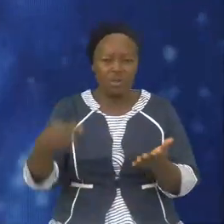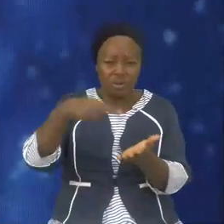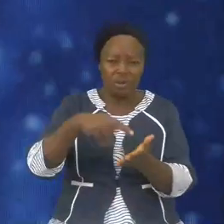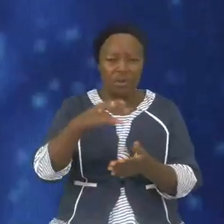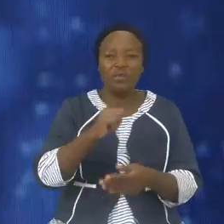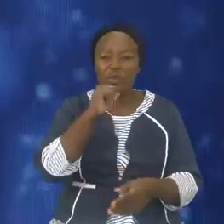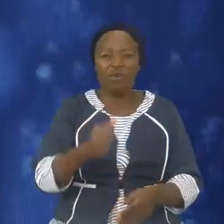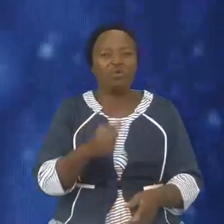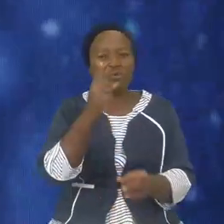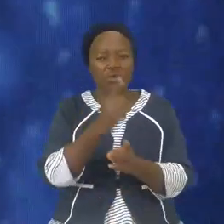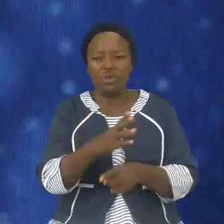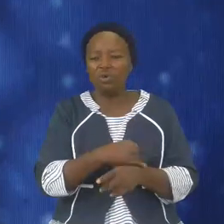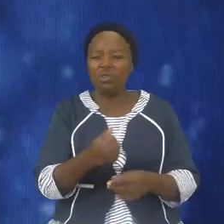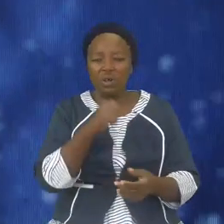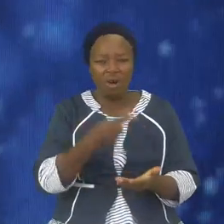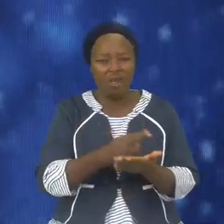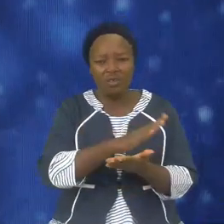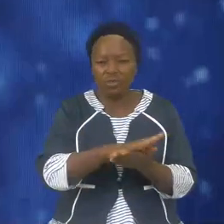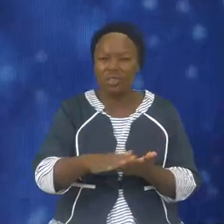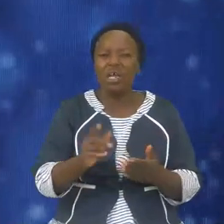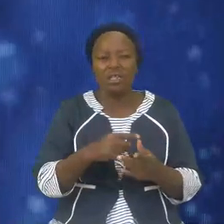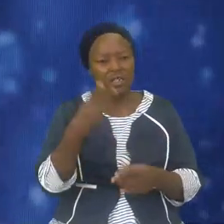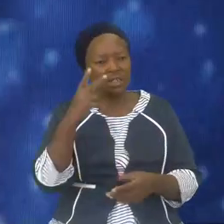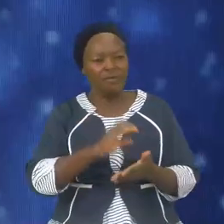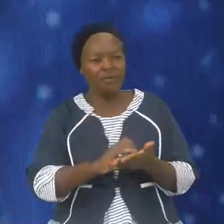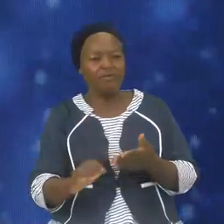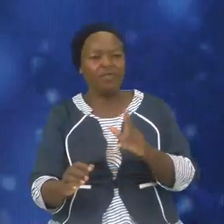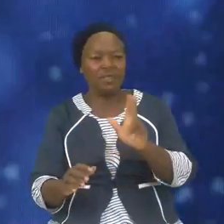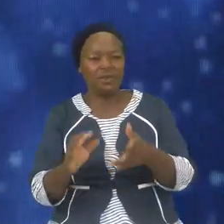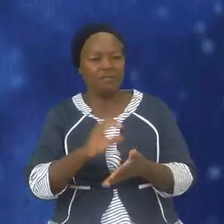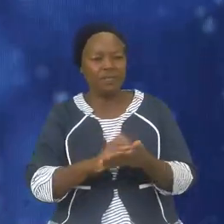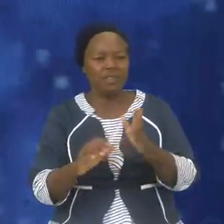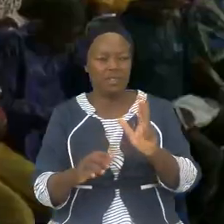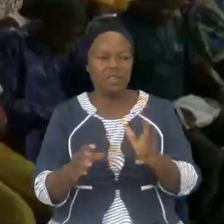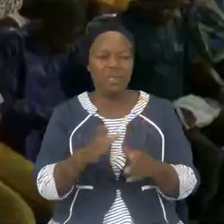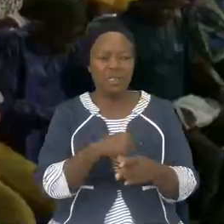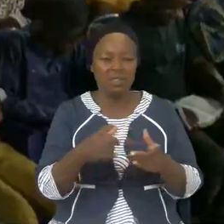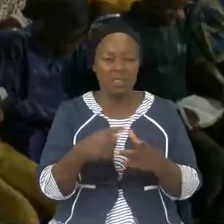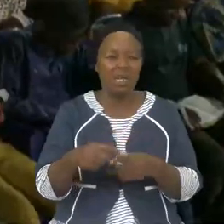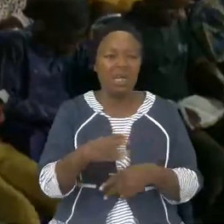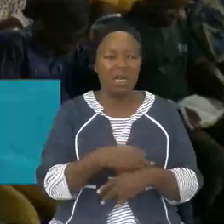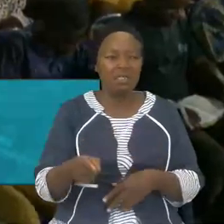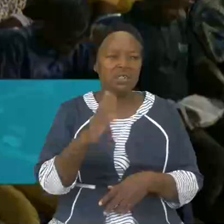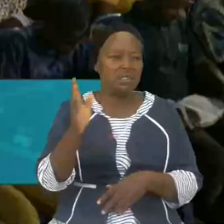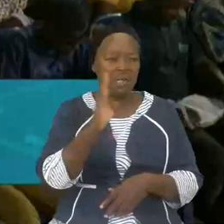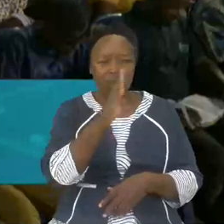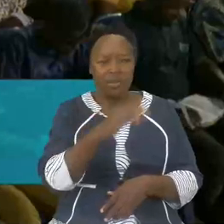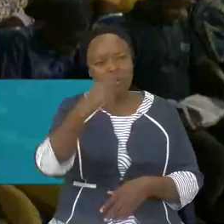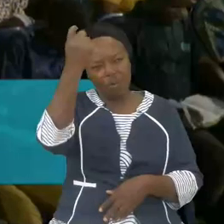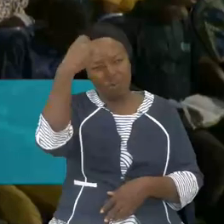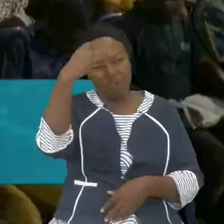résurrection des injustes, la résurrection des injustes. Verset 3 ici. Verset 3 dit, ceux